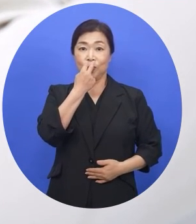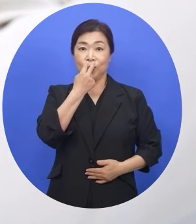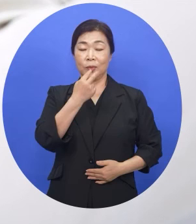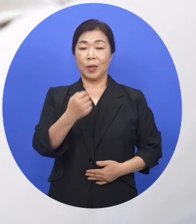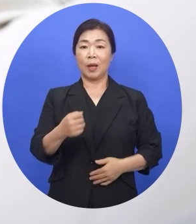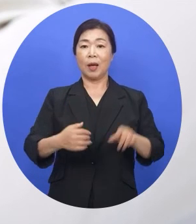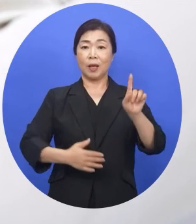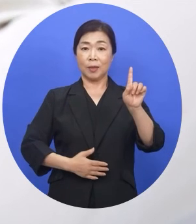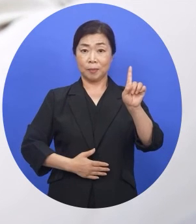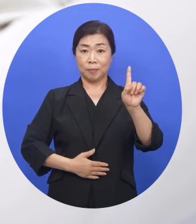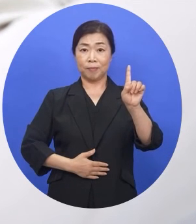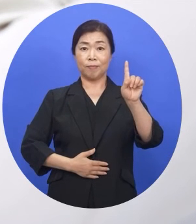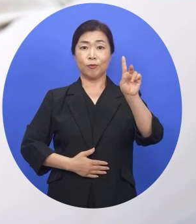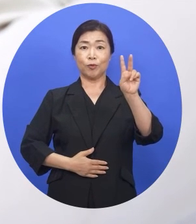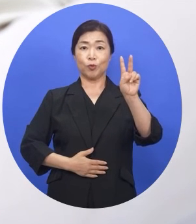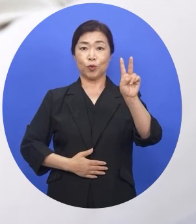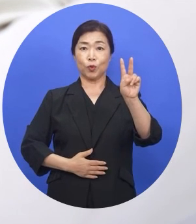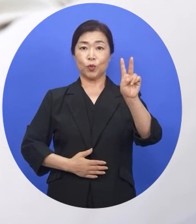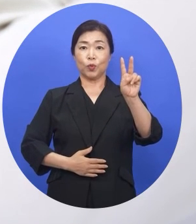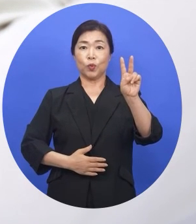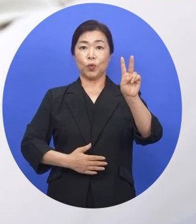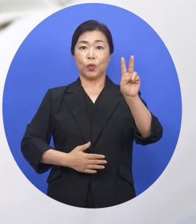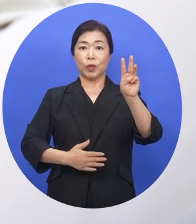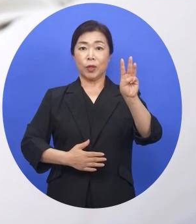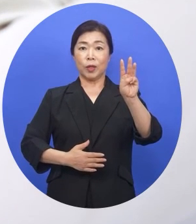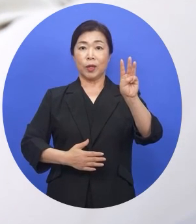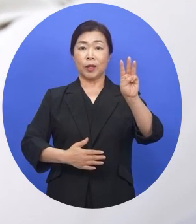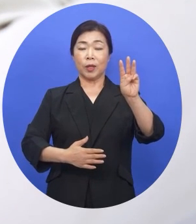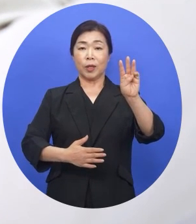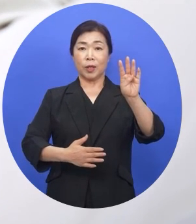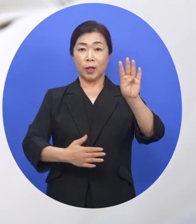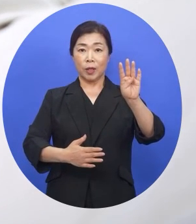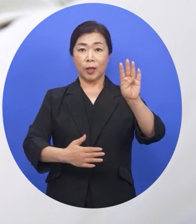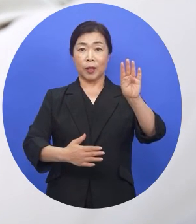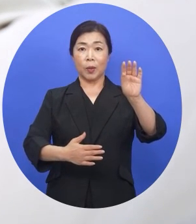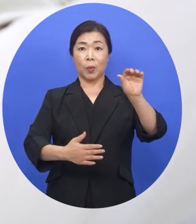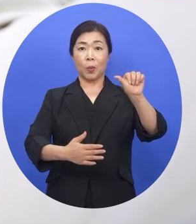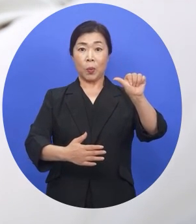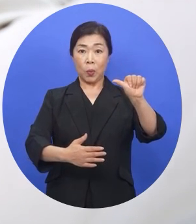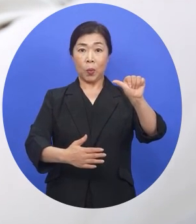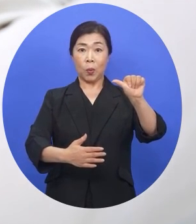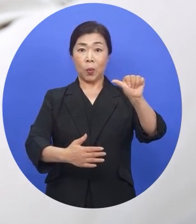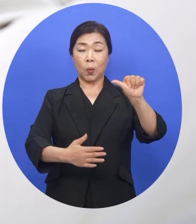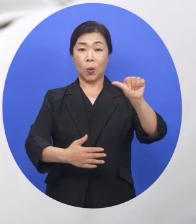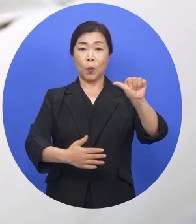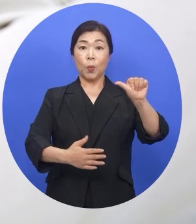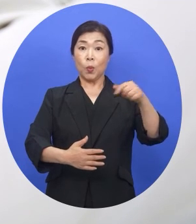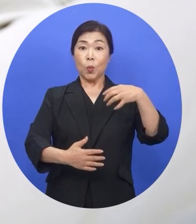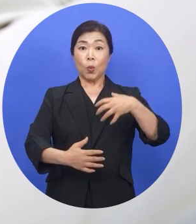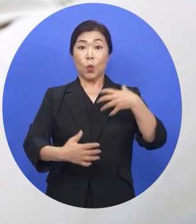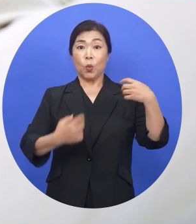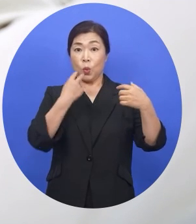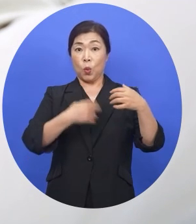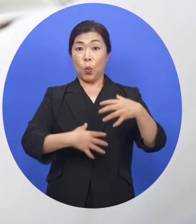들이쉬고 하나, 둘, 셋, 넷, 다섯.